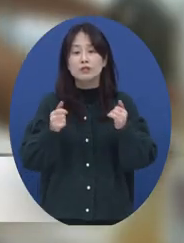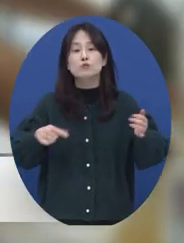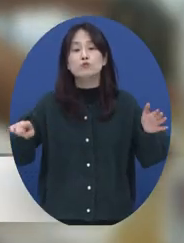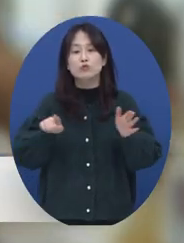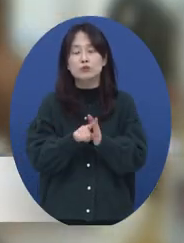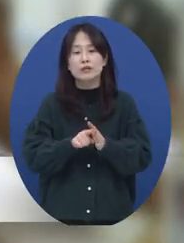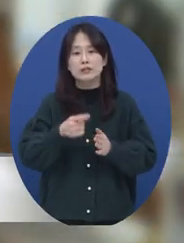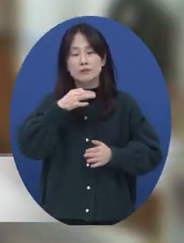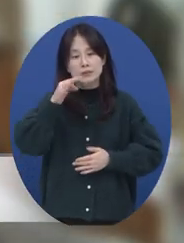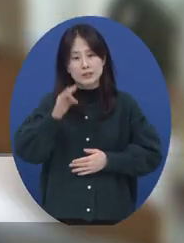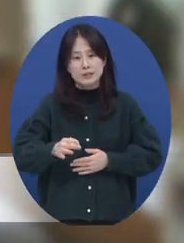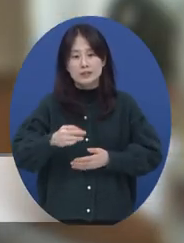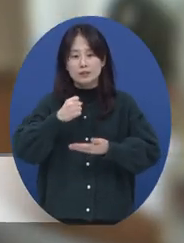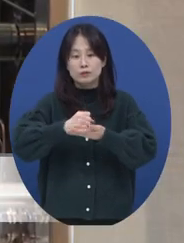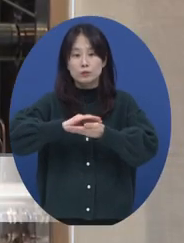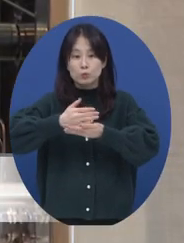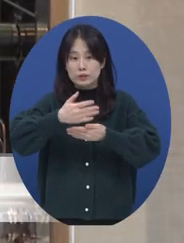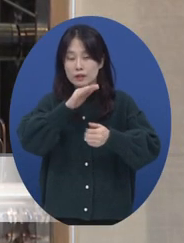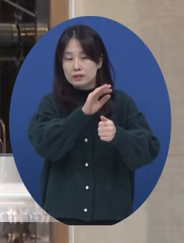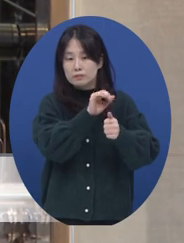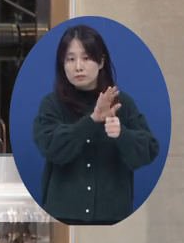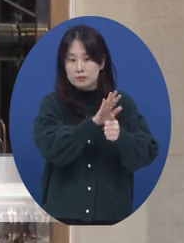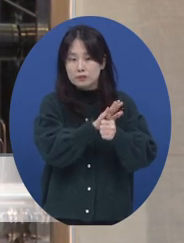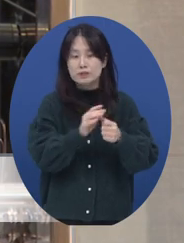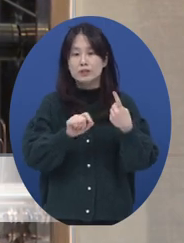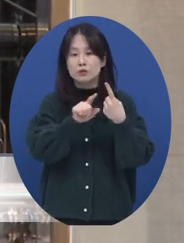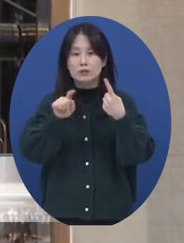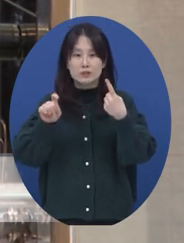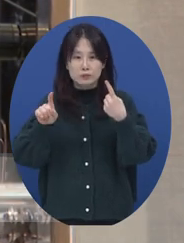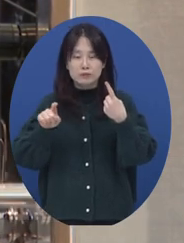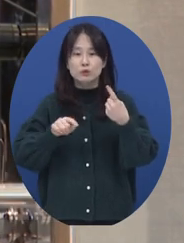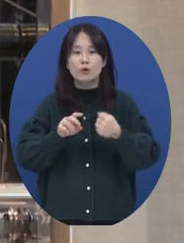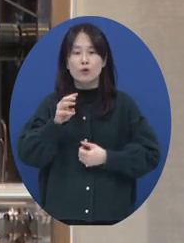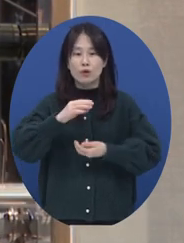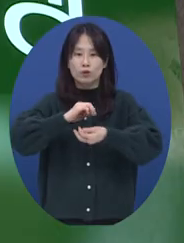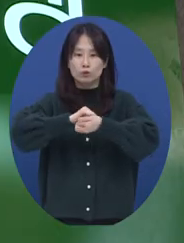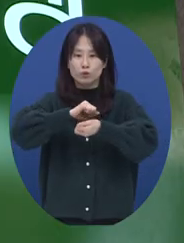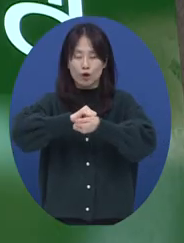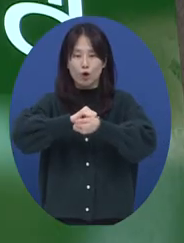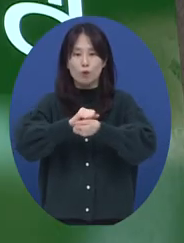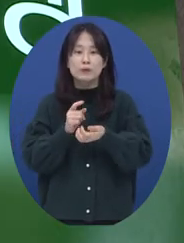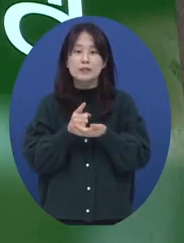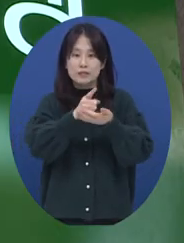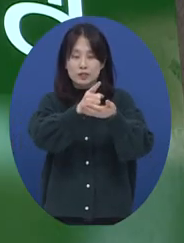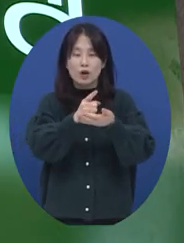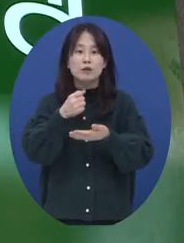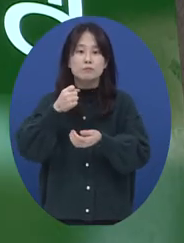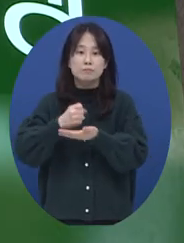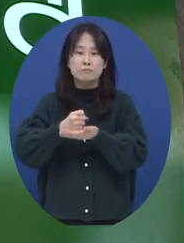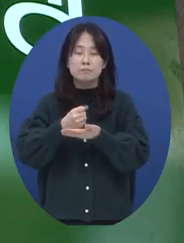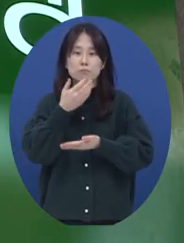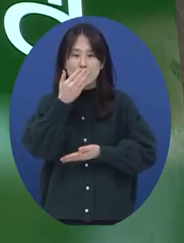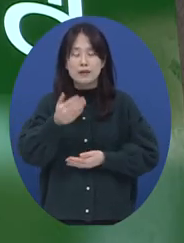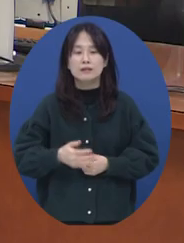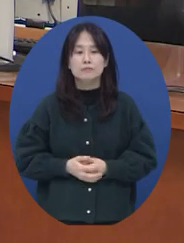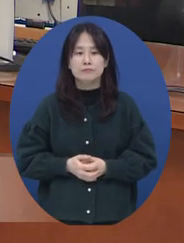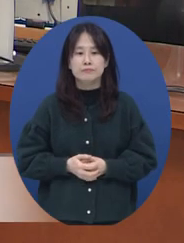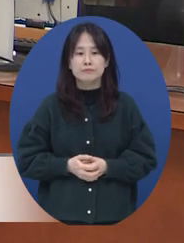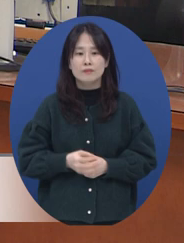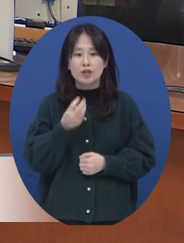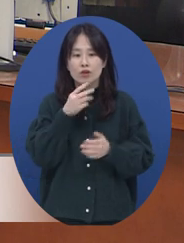공인을 위한 저금리 마이너스 통장 개설은 1월 11일부터 돈에 nh 농협 은행 에서 신청할 수 있습니다